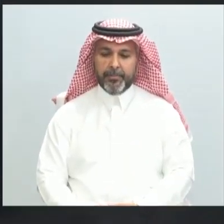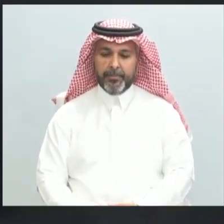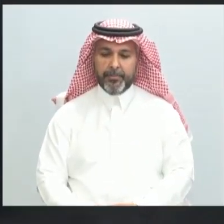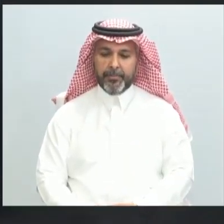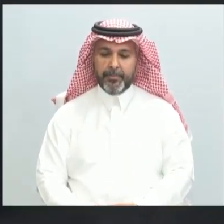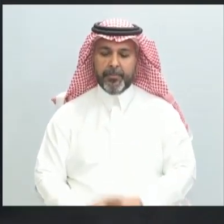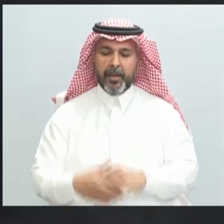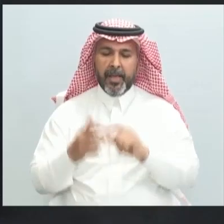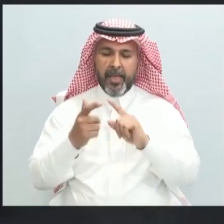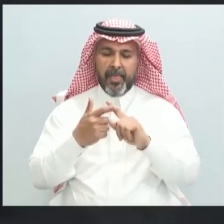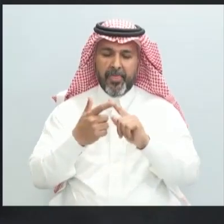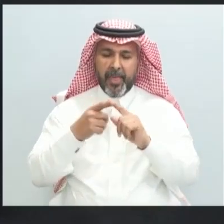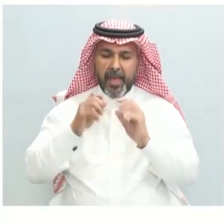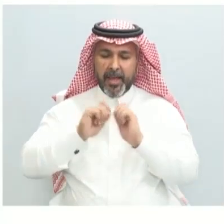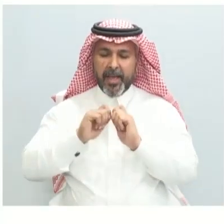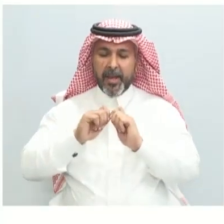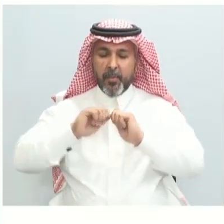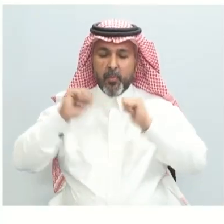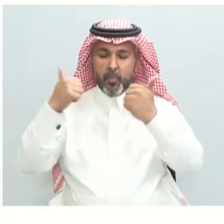والمسلمين اثنين